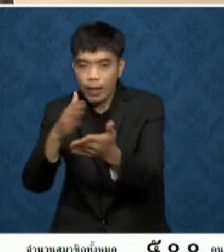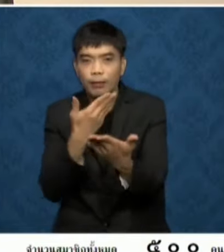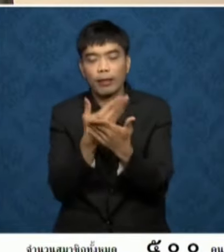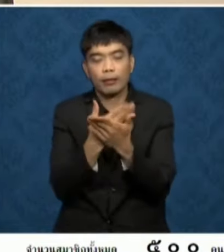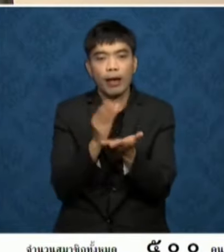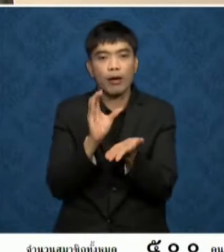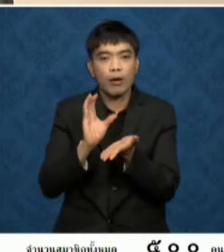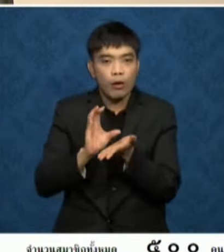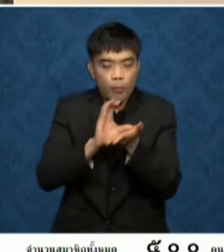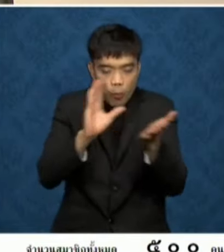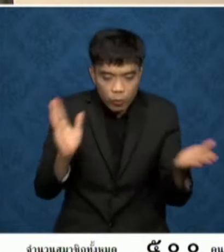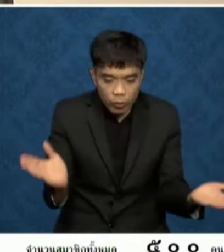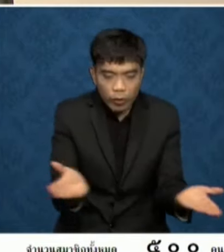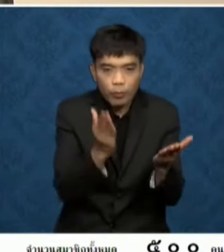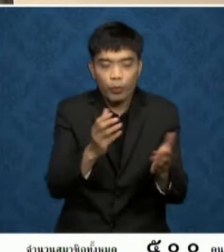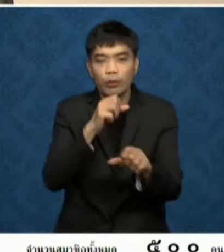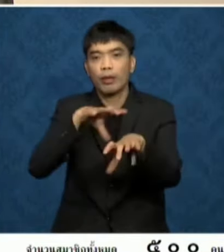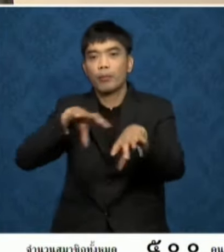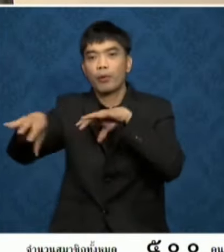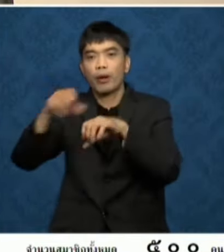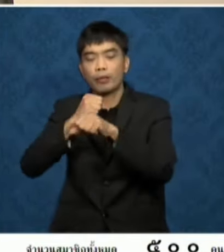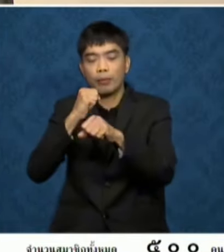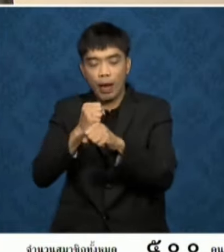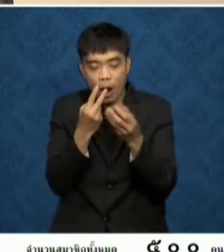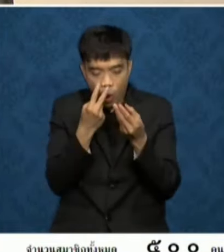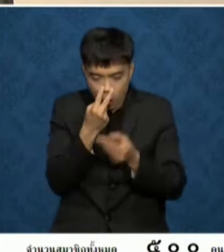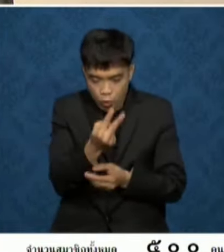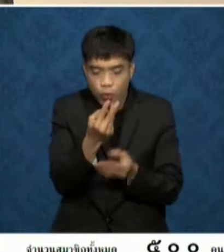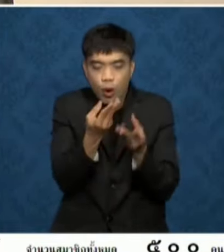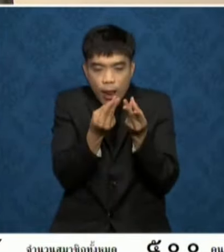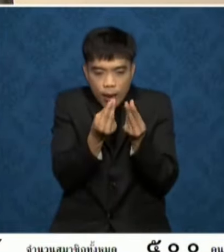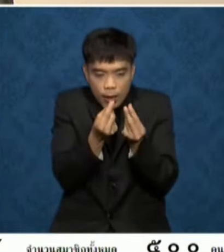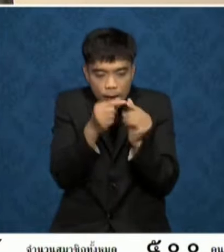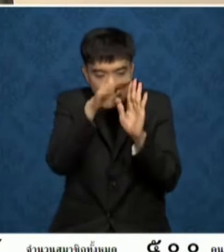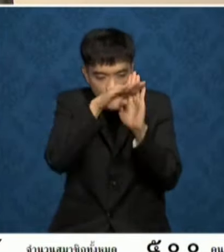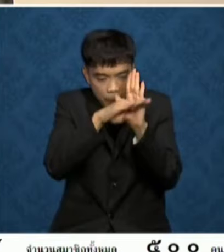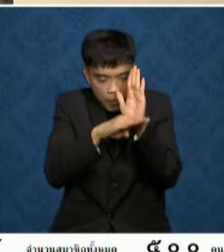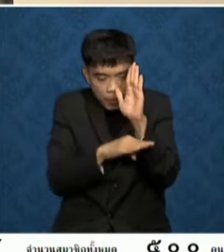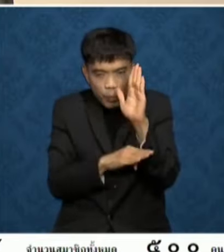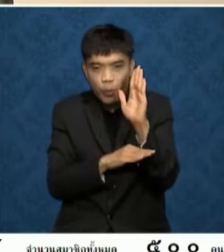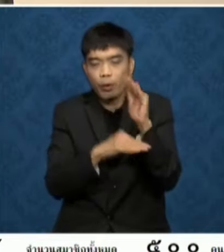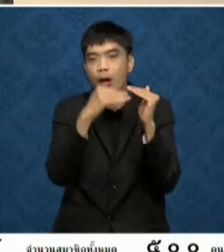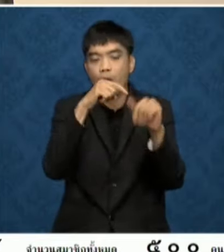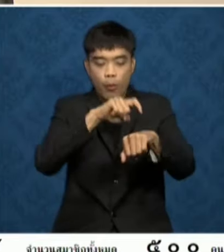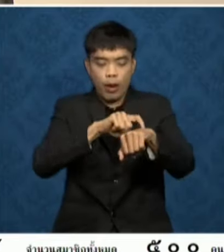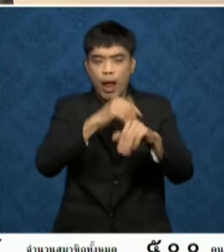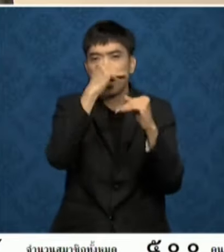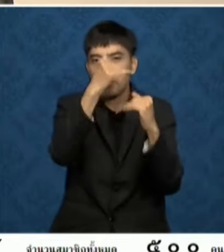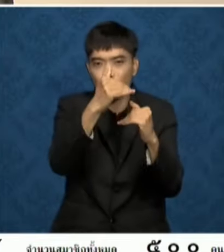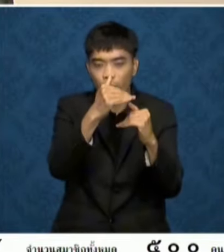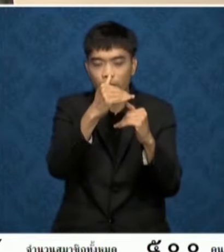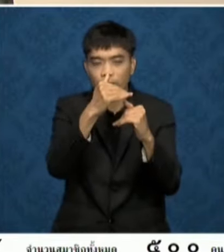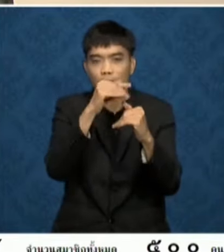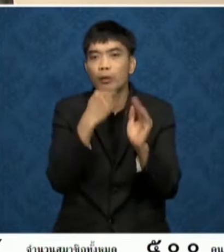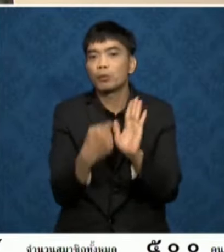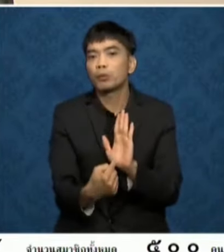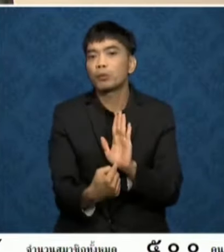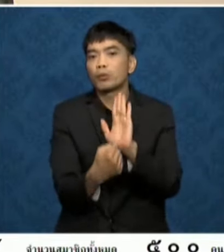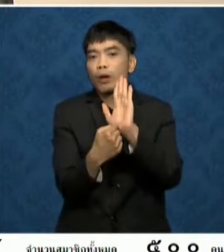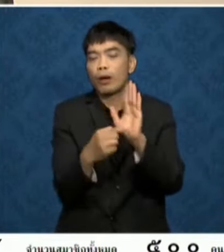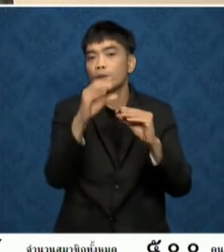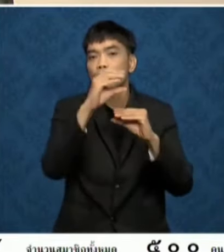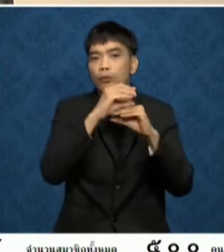งบรายจ่ายอื่นอย่างรอบครอบรับกลุ่มที่สุดภายใต้เงื่อนไขระยะเวลาที่ค่อนข้างจะจำกัดนะคะก็ยกตัวอย่างนะคะโ